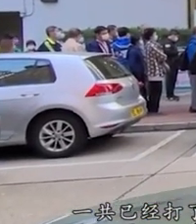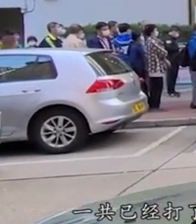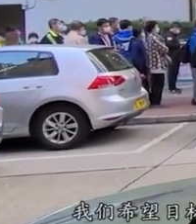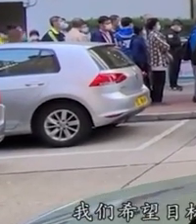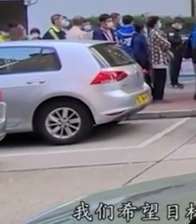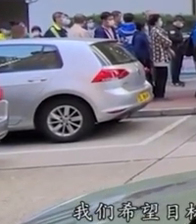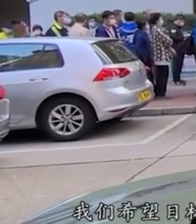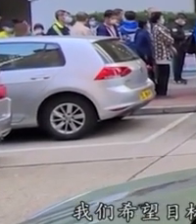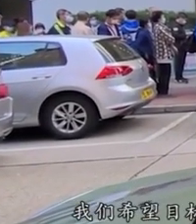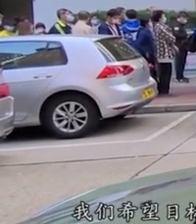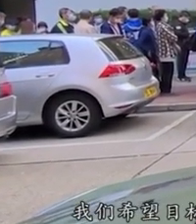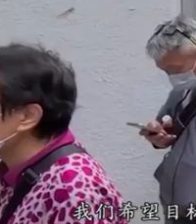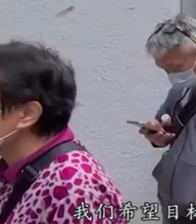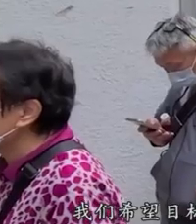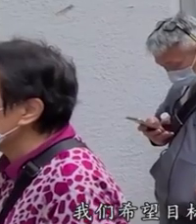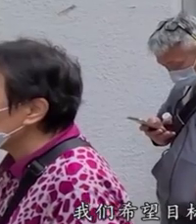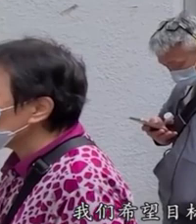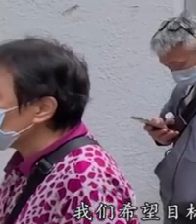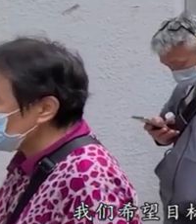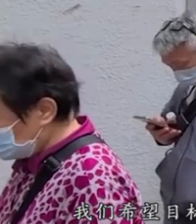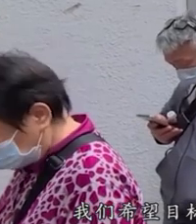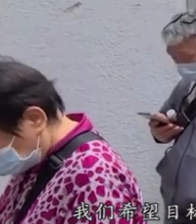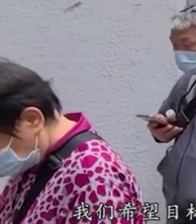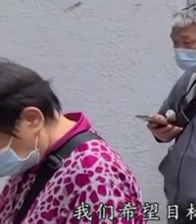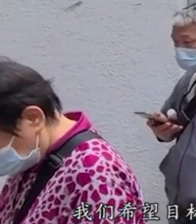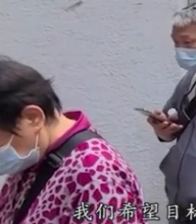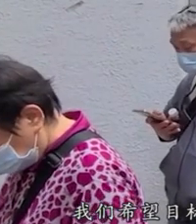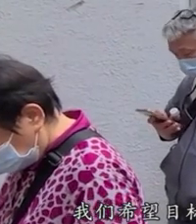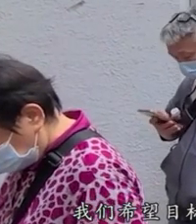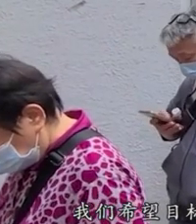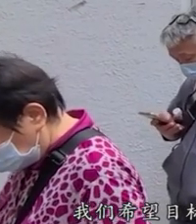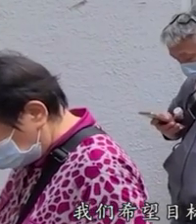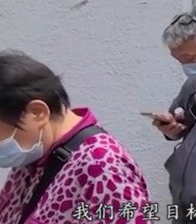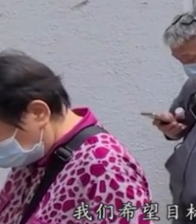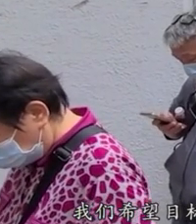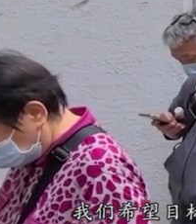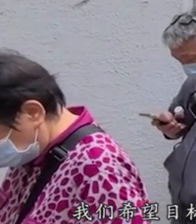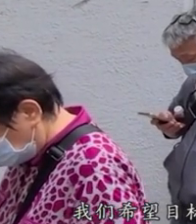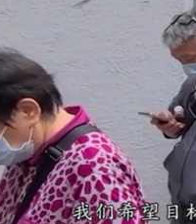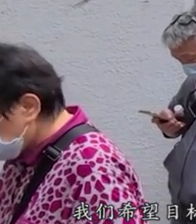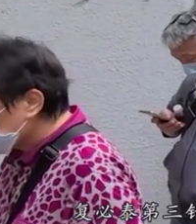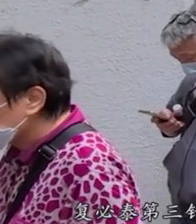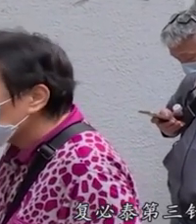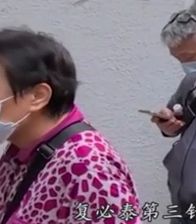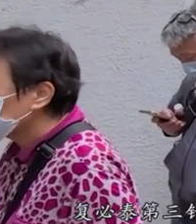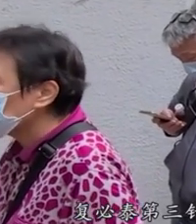26萬嘅啦。咁我哋希望咧就係目標係喺1月初。就可以開始擴大